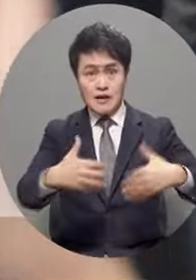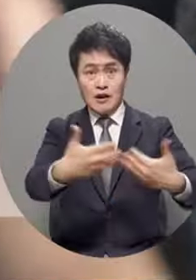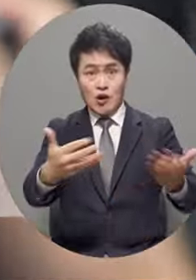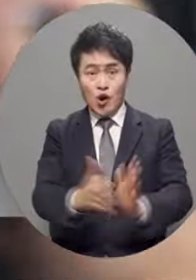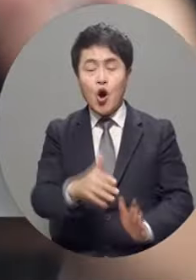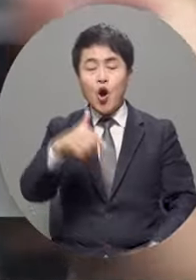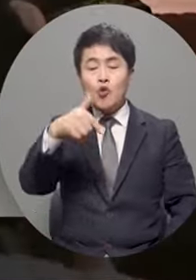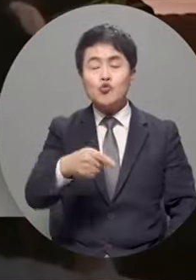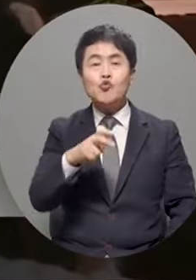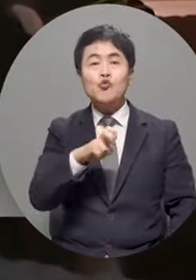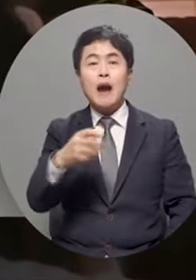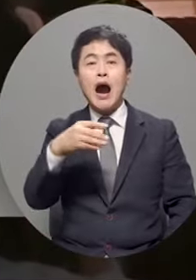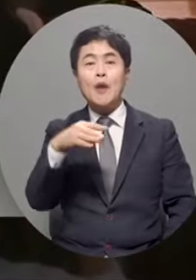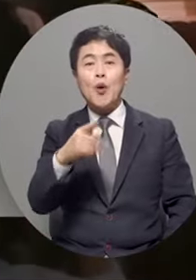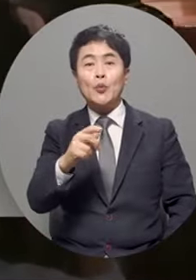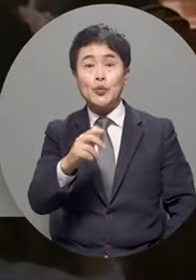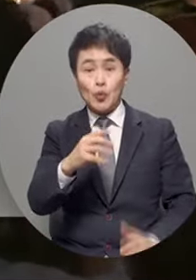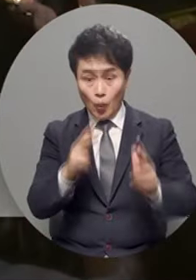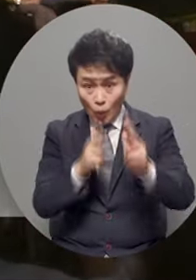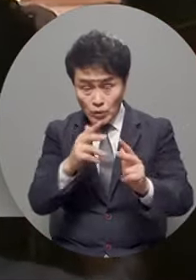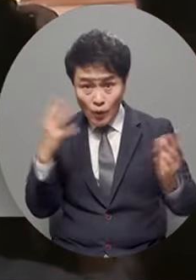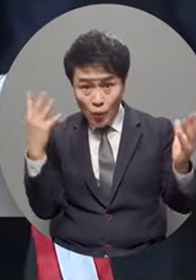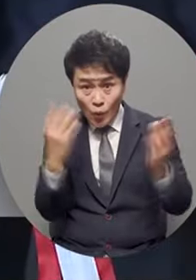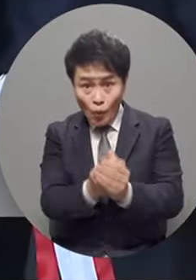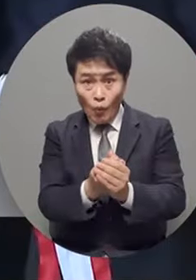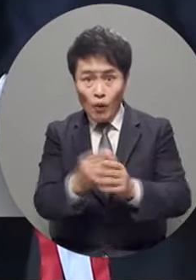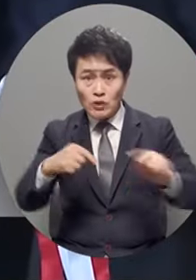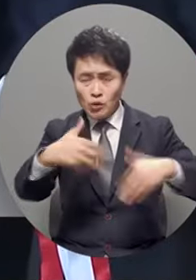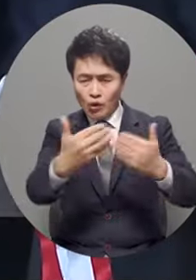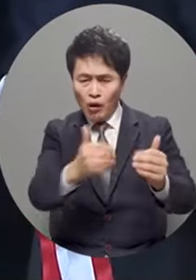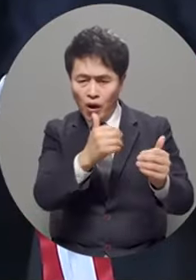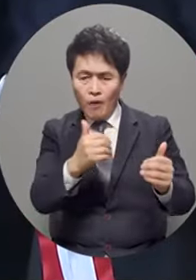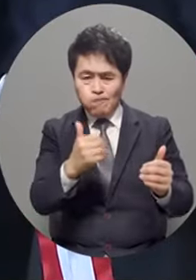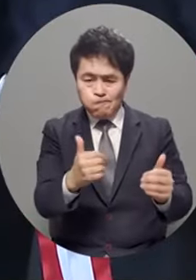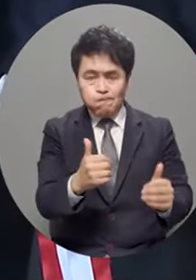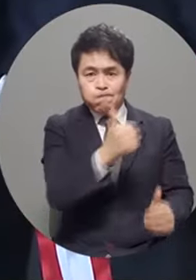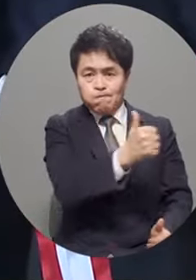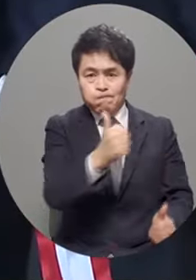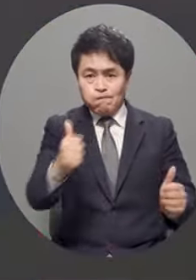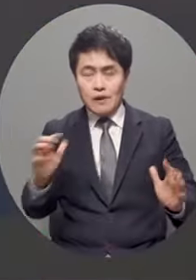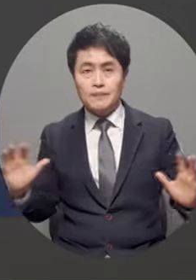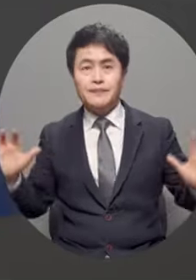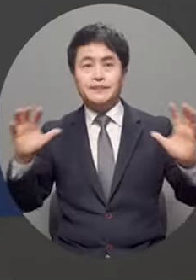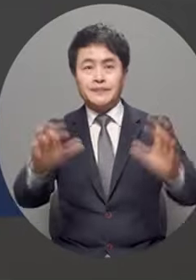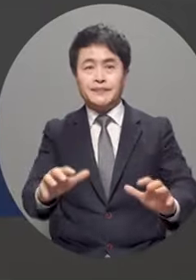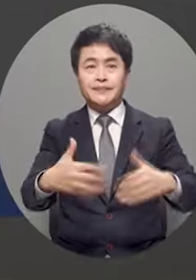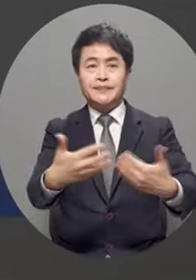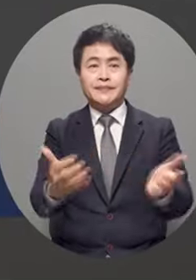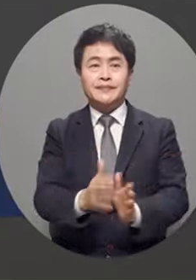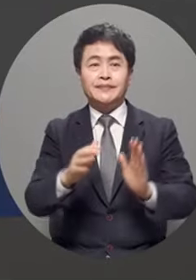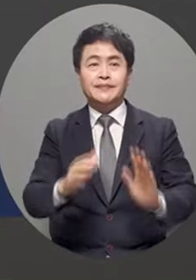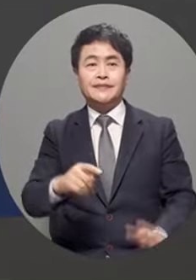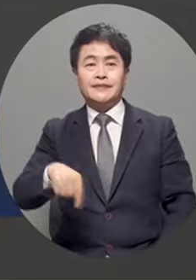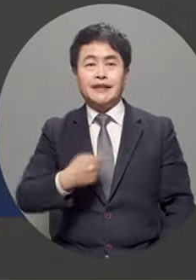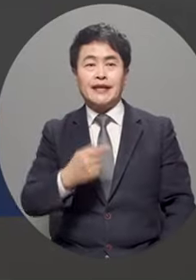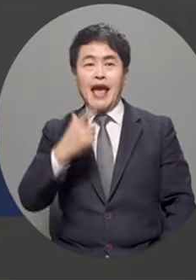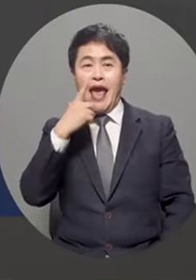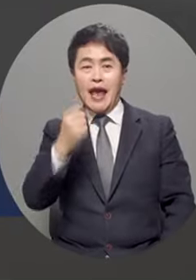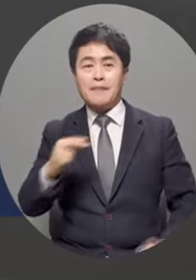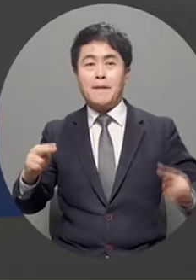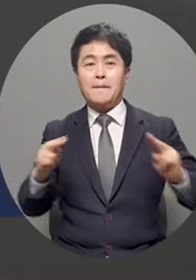구마모토 공장의 완공식엔 정재계 주요 인사들이 참석했습니다. 私自身, 일본